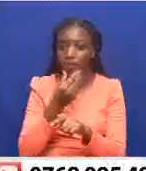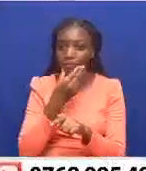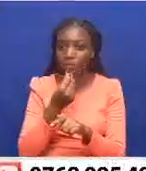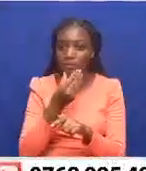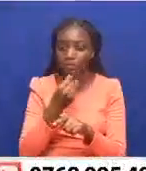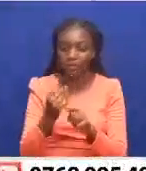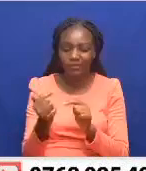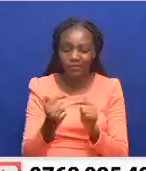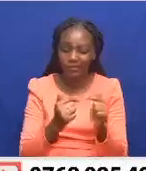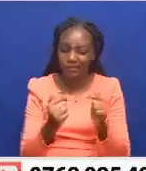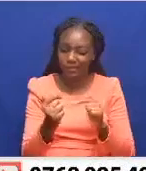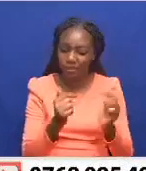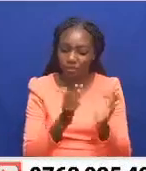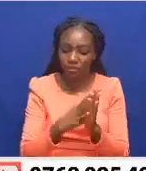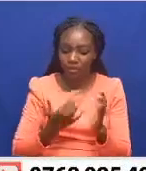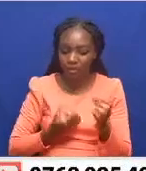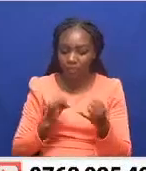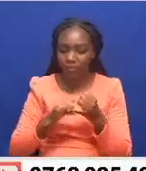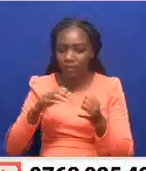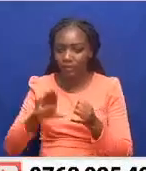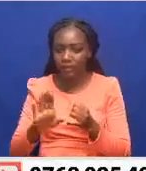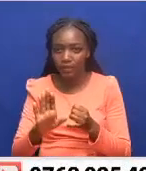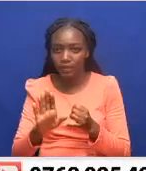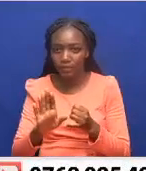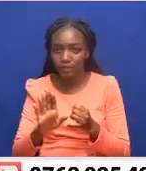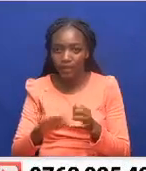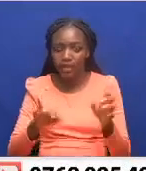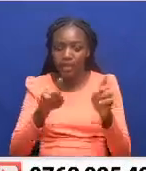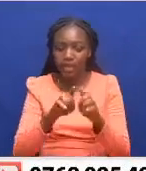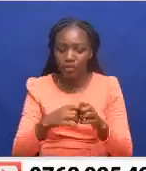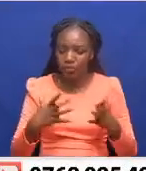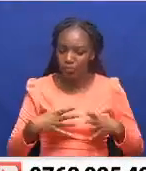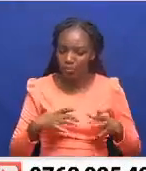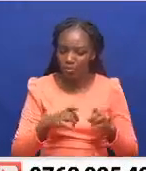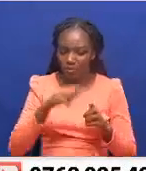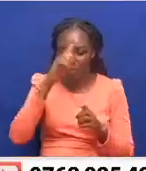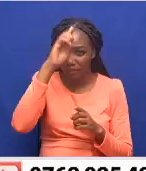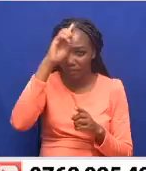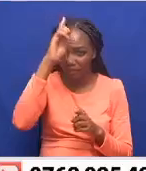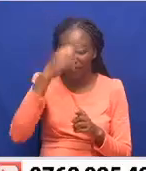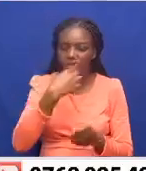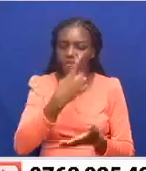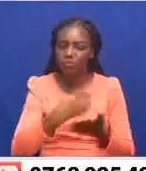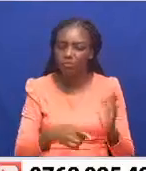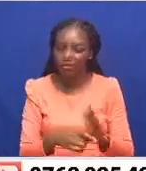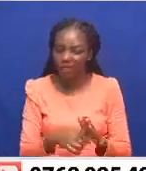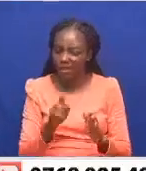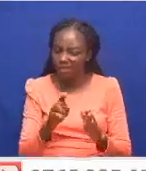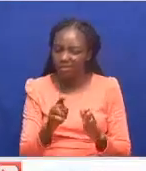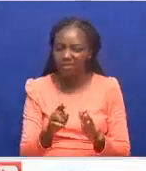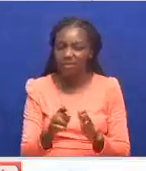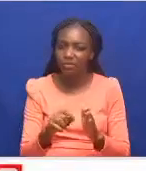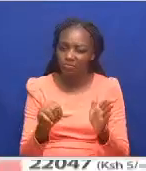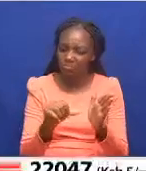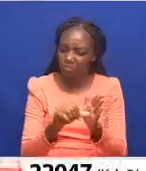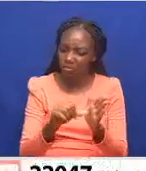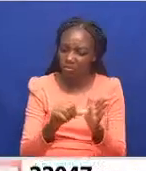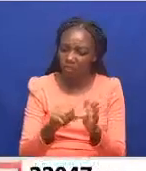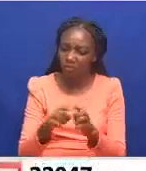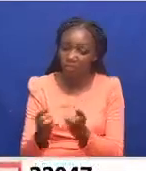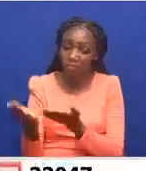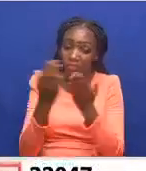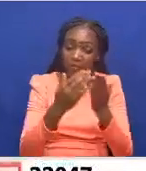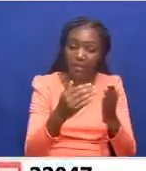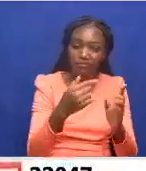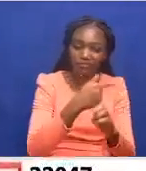na watu wanaokutana nao, swala ambalo wakazi wa kijiji hiki wanasema limesababisha mgogoro katika